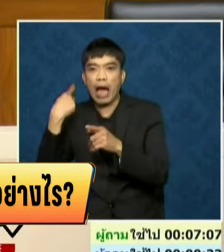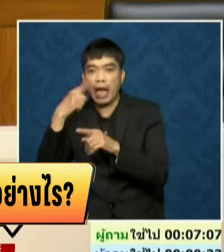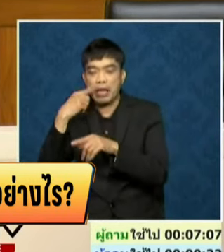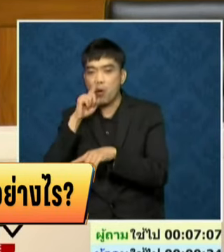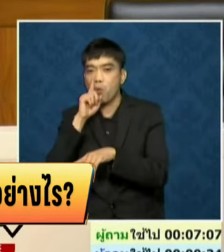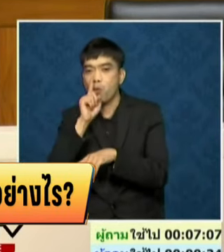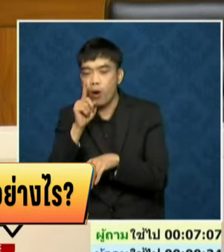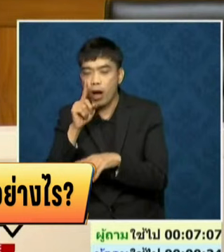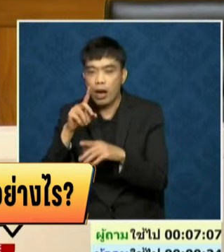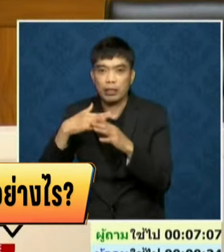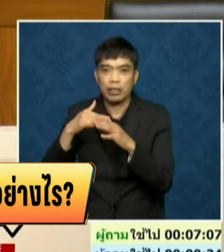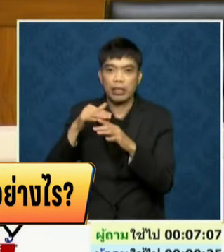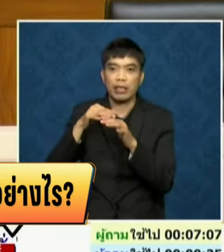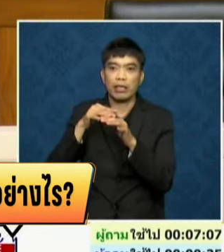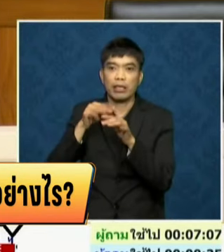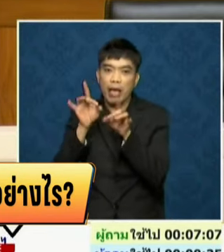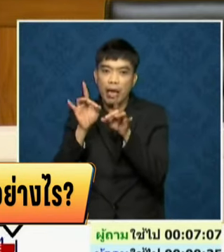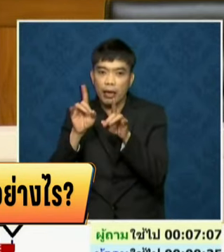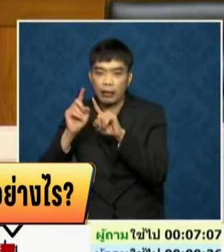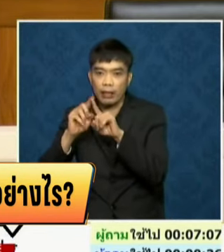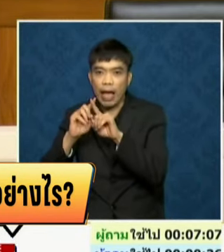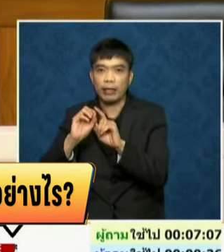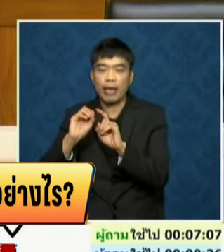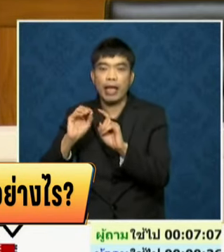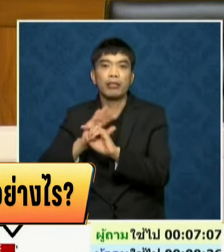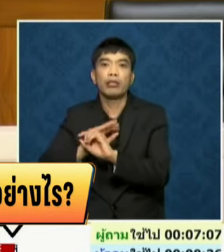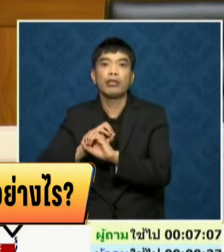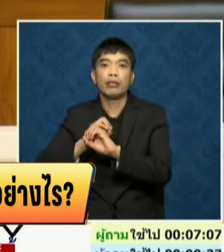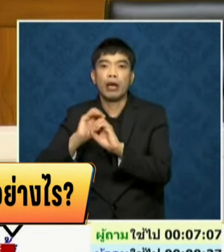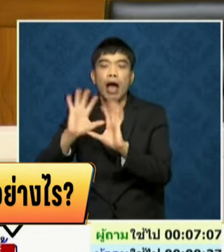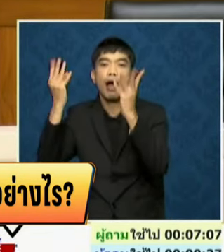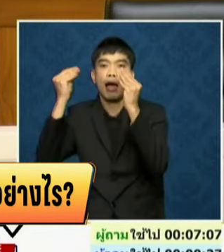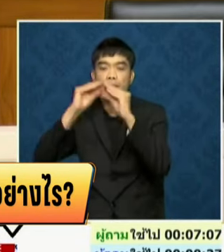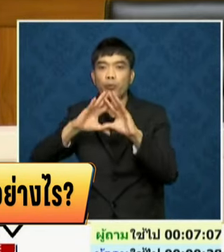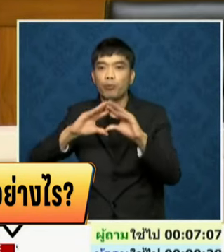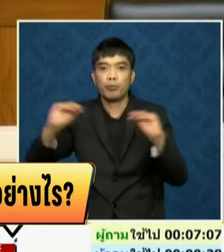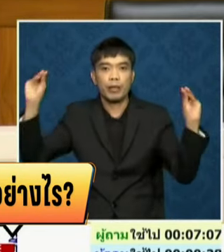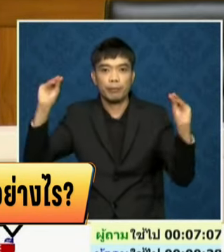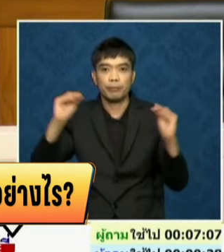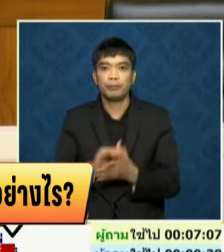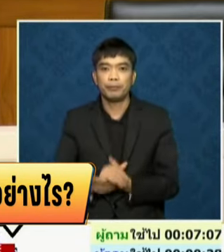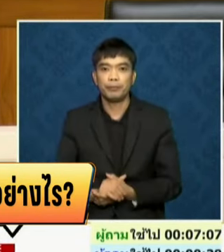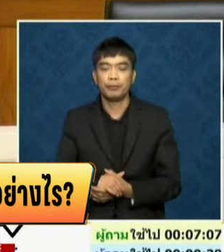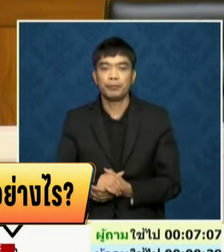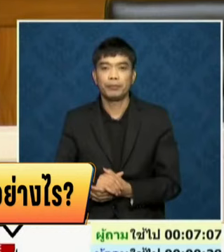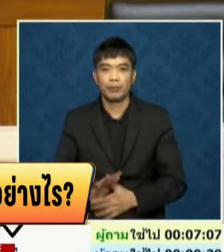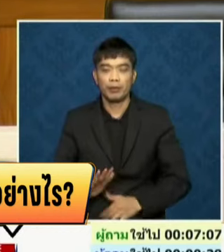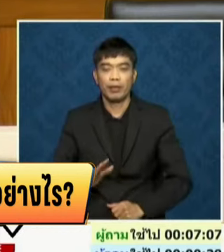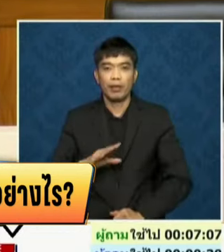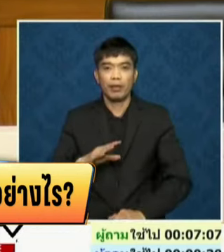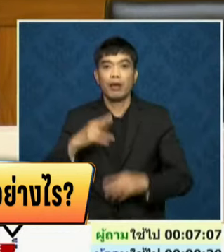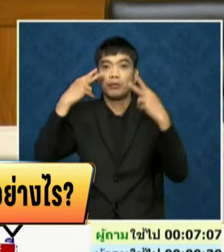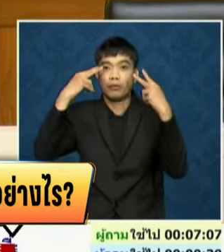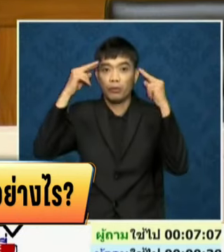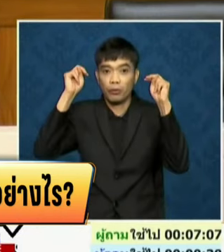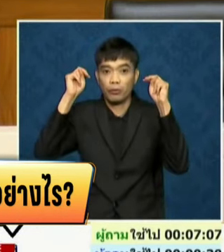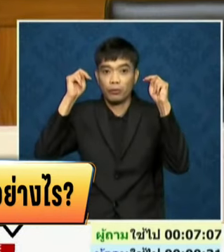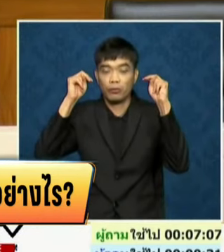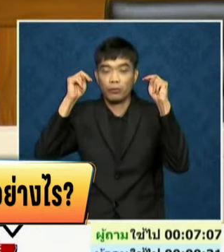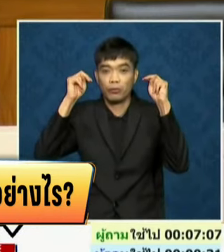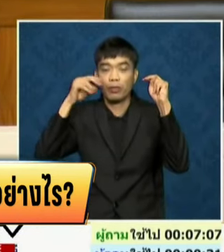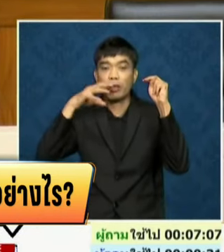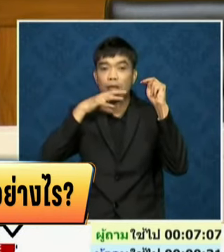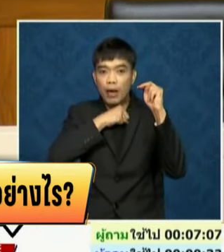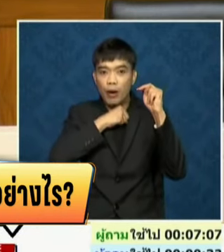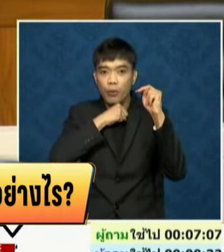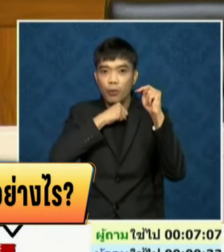ตำรวจนั้นทั้งท่านนายกเศรษฐาแล้วก็ตัวท่านพตำรวจเอกทวีเองก็ไม่ได้ไปขอร้องคุณวิษณุแล้วก็นายกในขณะนั้น